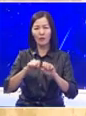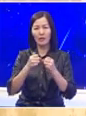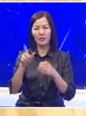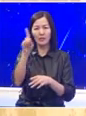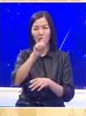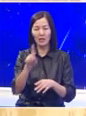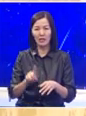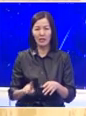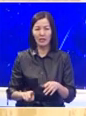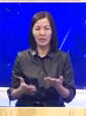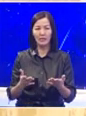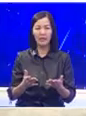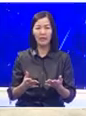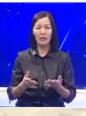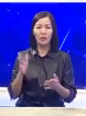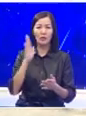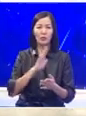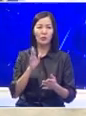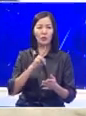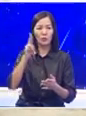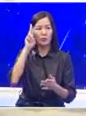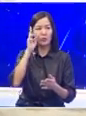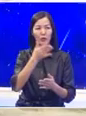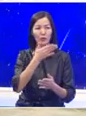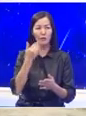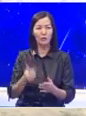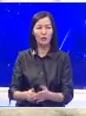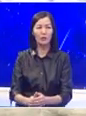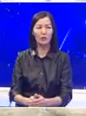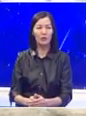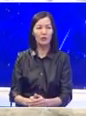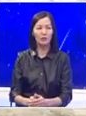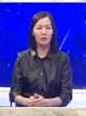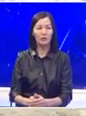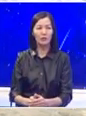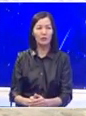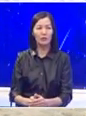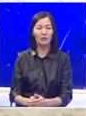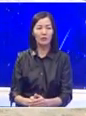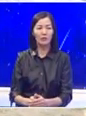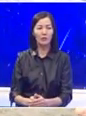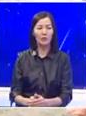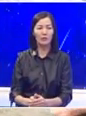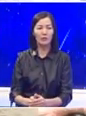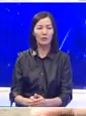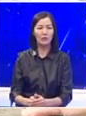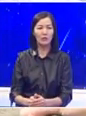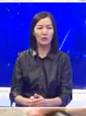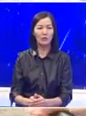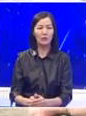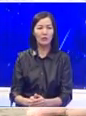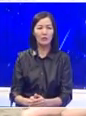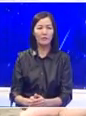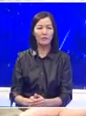су, кәріз жүйесі жоқ. Нет, они ремонту не подлежат. Что толку, что они замажут снаружи? А там уже все, уже